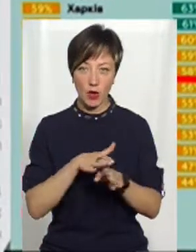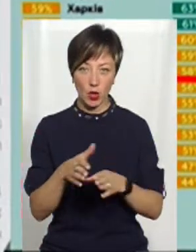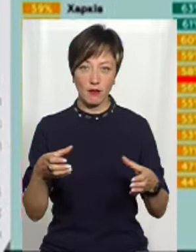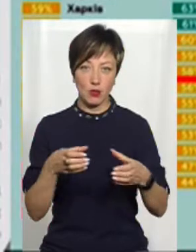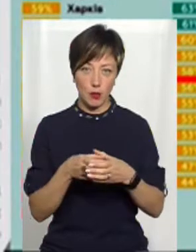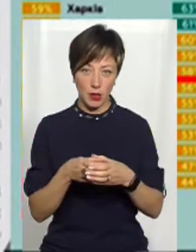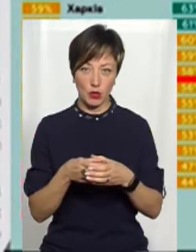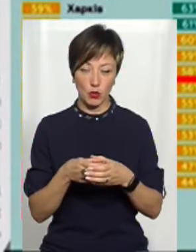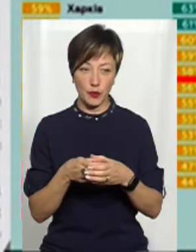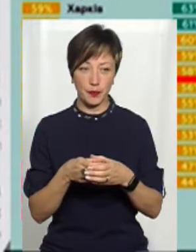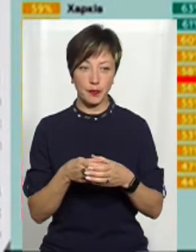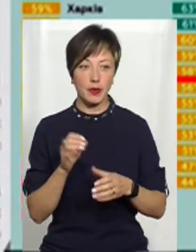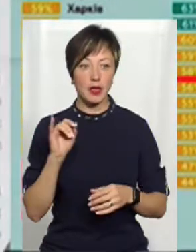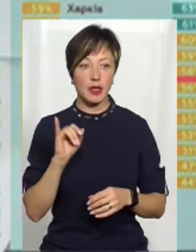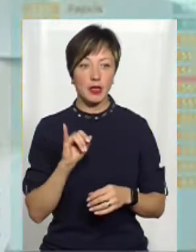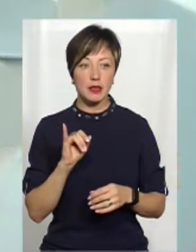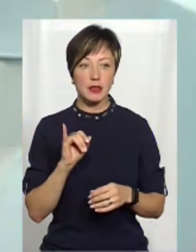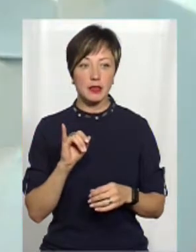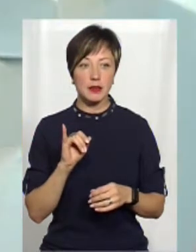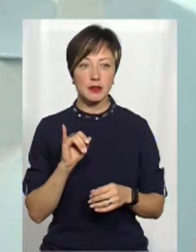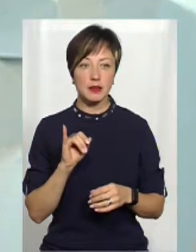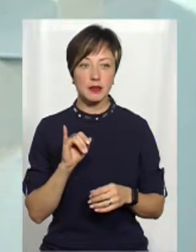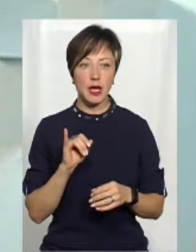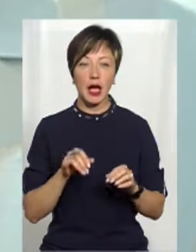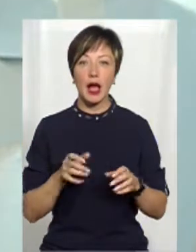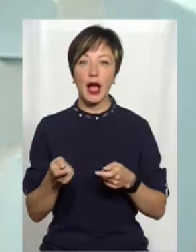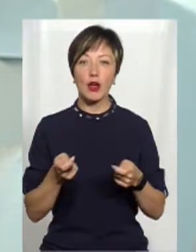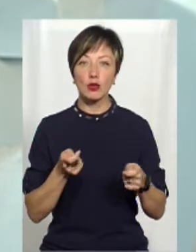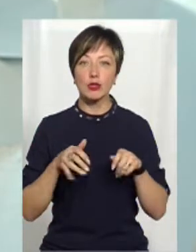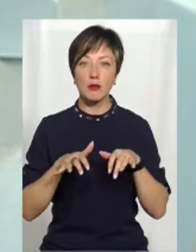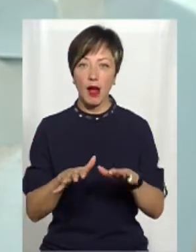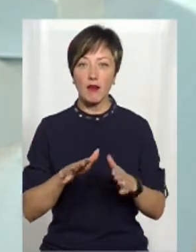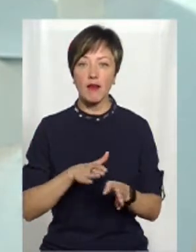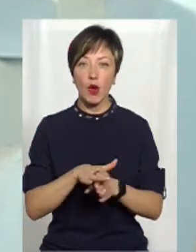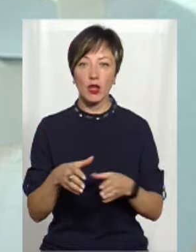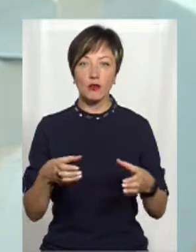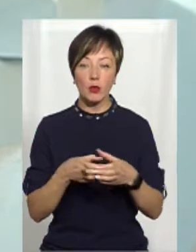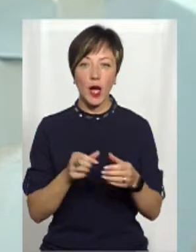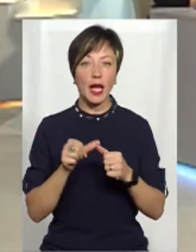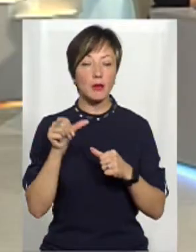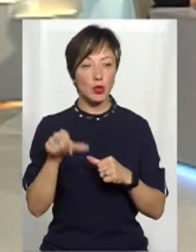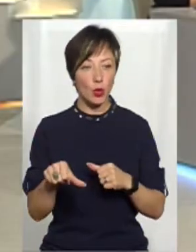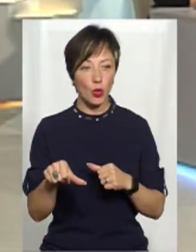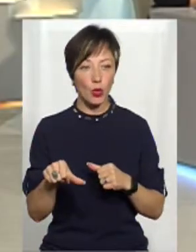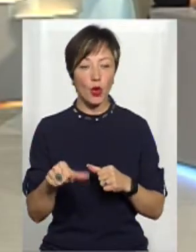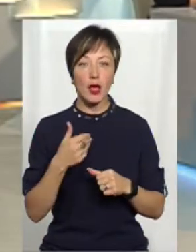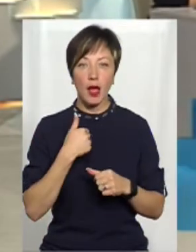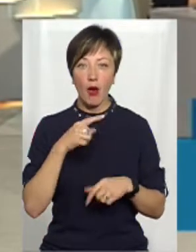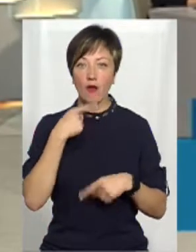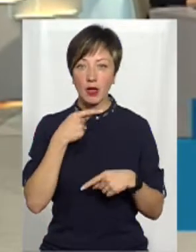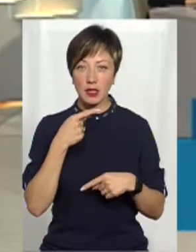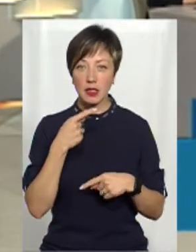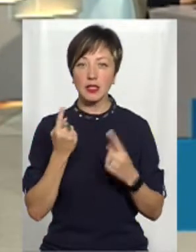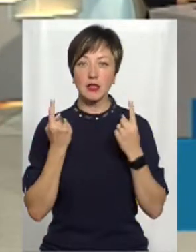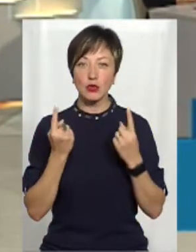виконавчим комітетом, керуючи справами виконавчого комітету. Крім того, як я вже говорила,